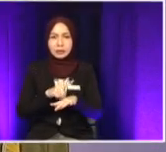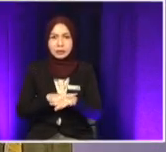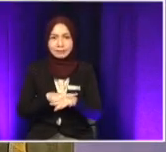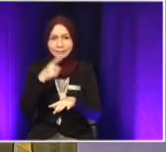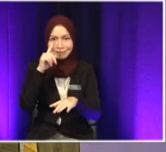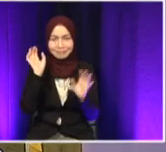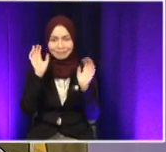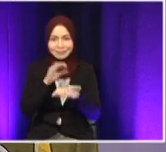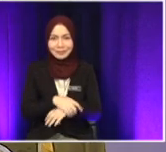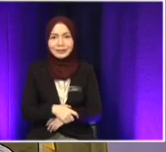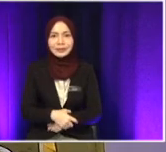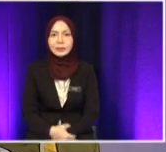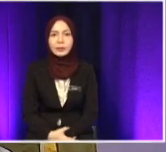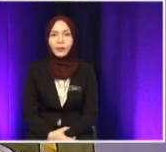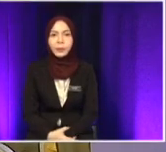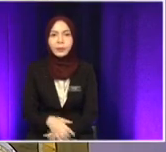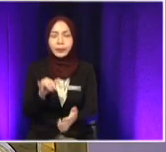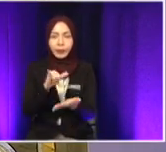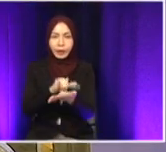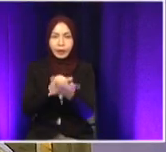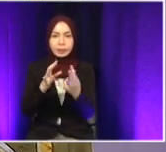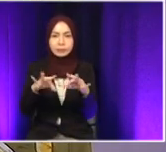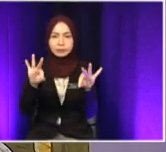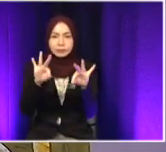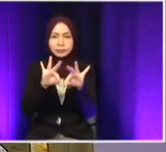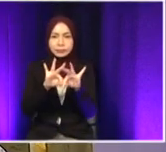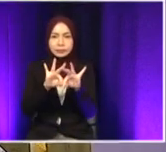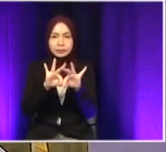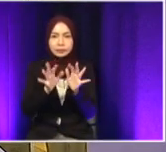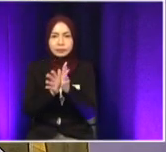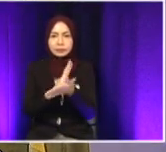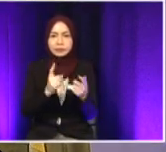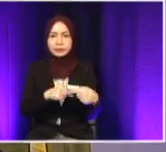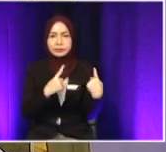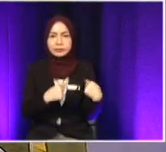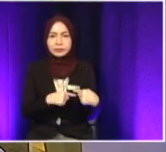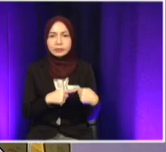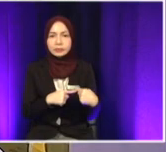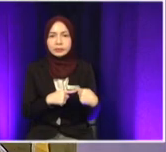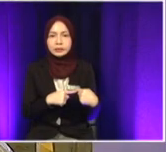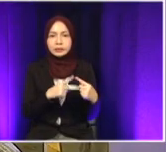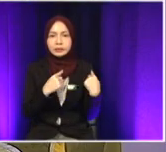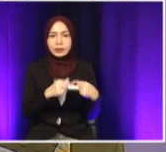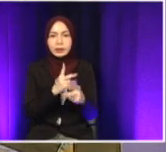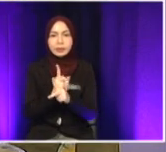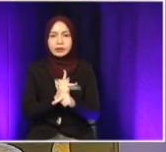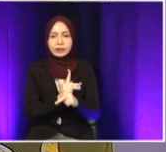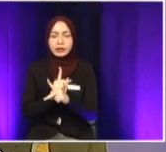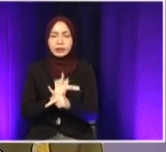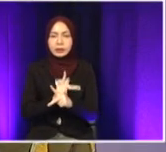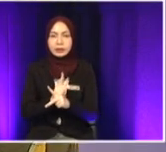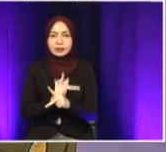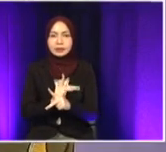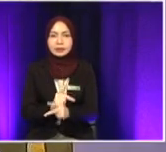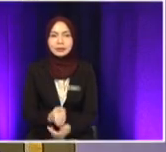magrib Isya hilang hati-hati daripada boleh jadi tak boleh itu ya haramnya oke ya Nah